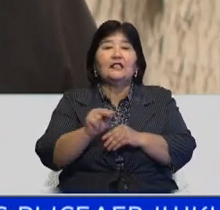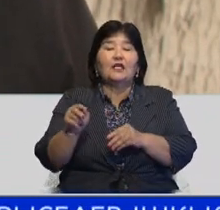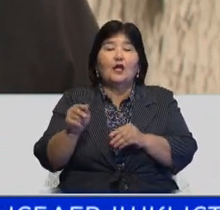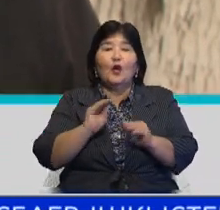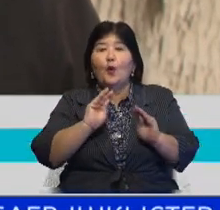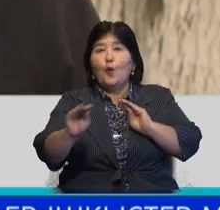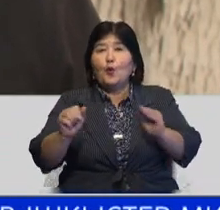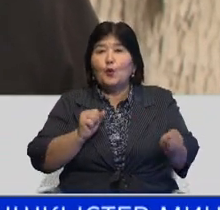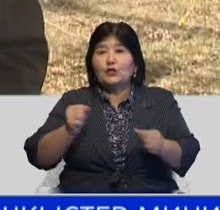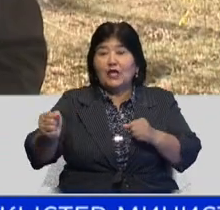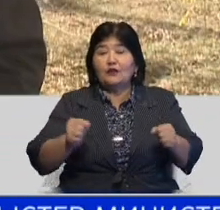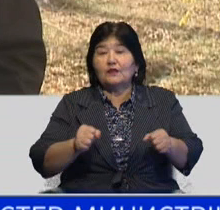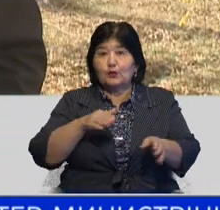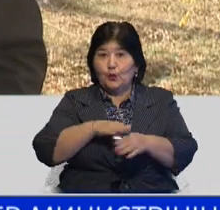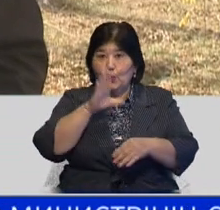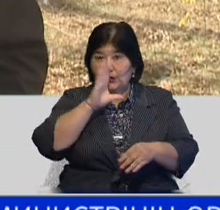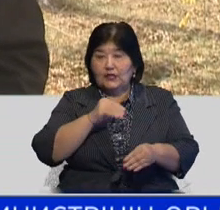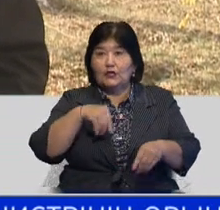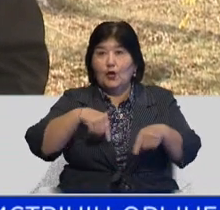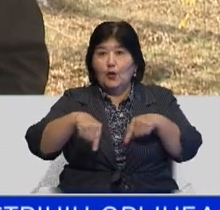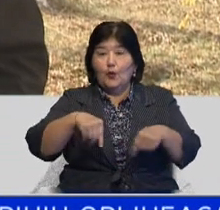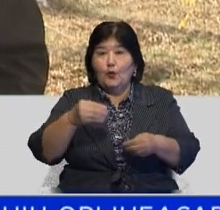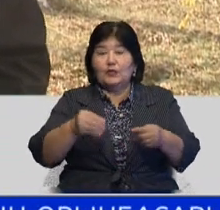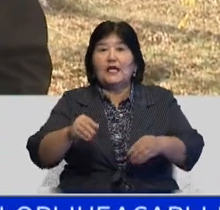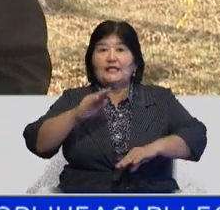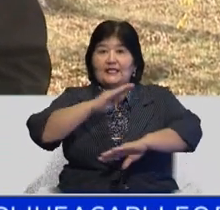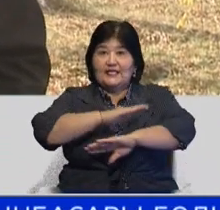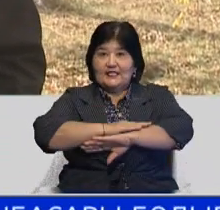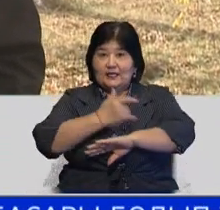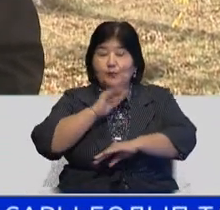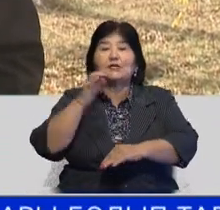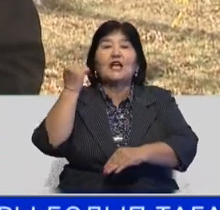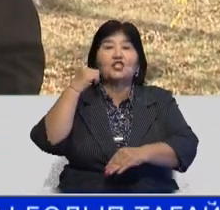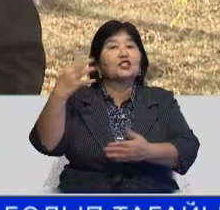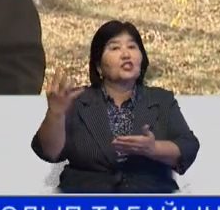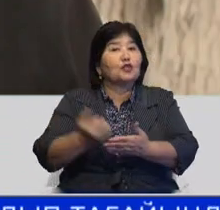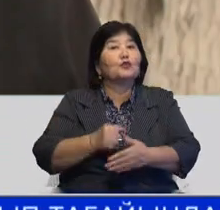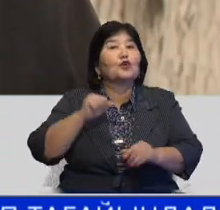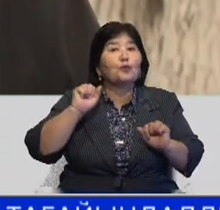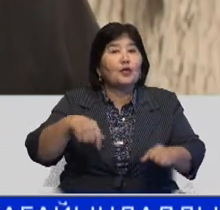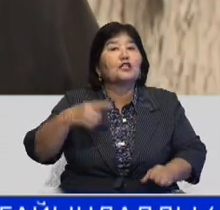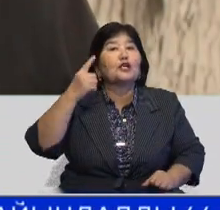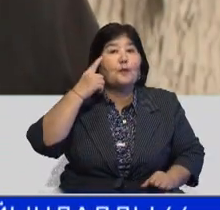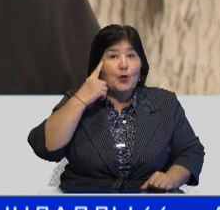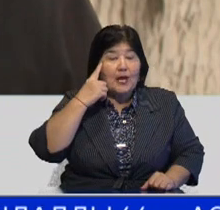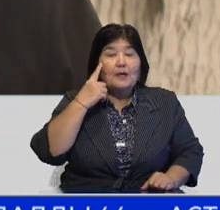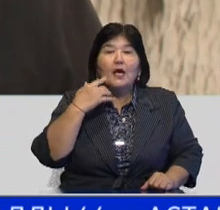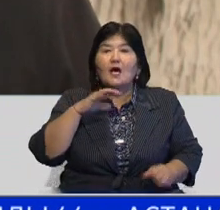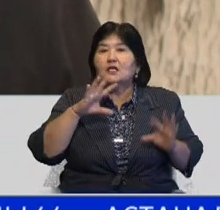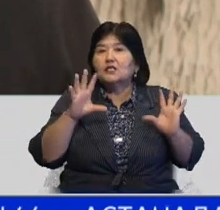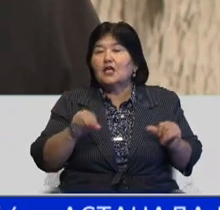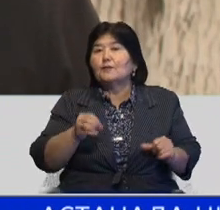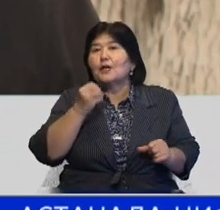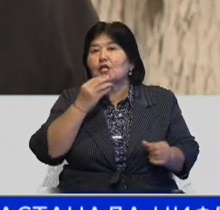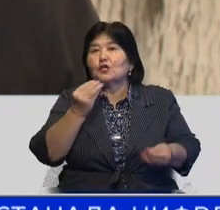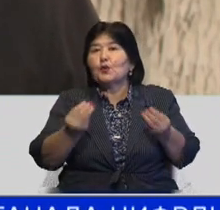орындай алса, ойыншы ретінде айтамын ғой, дисциплина болса, жеңіске жетуге болады деп ойлаймын. Осы жалпы